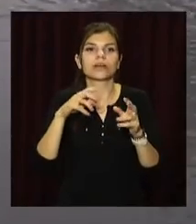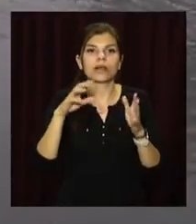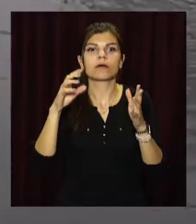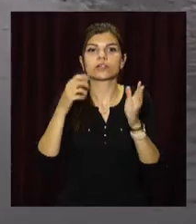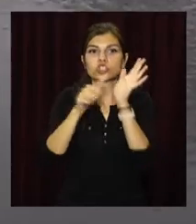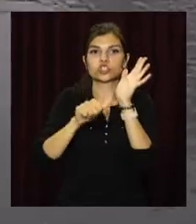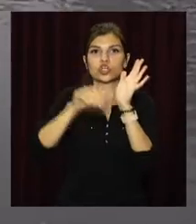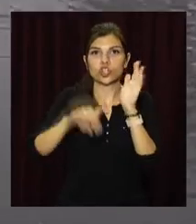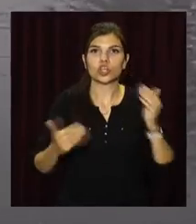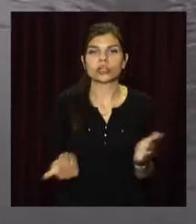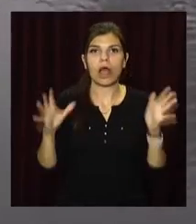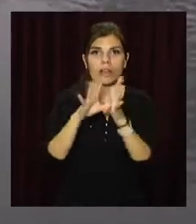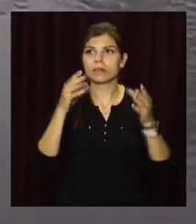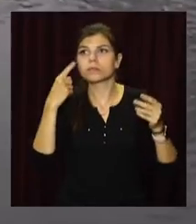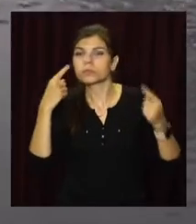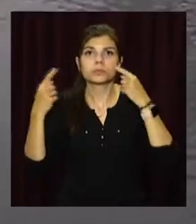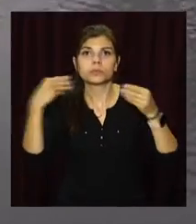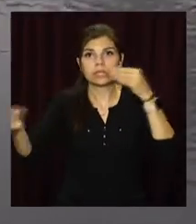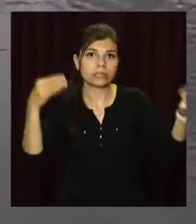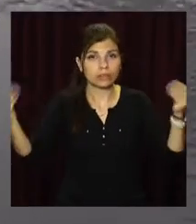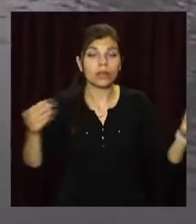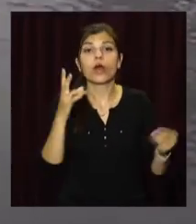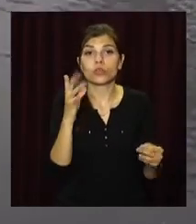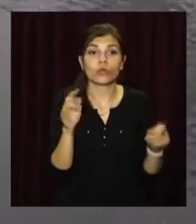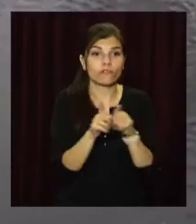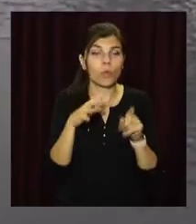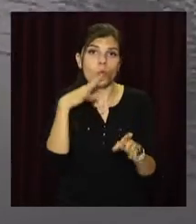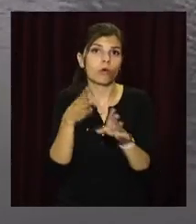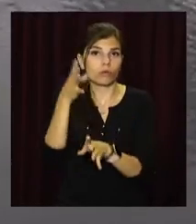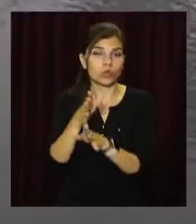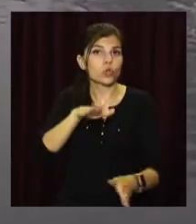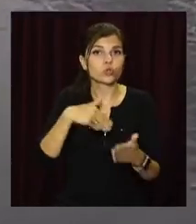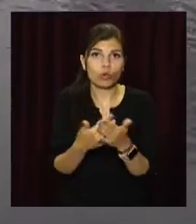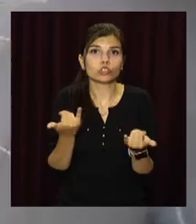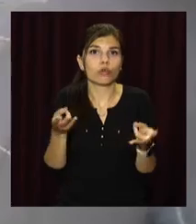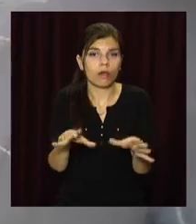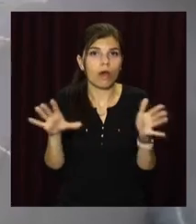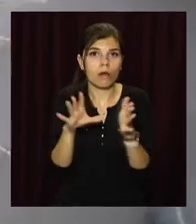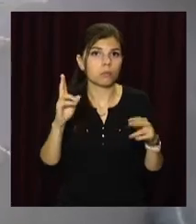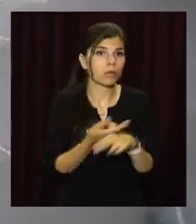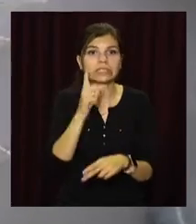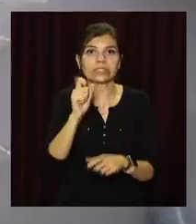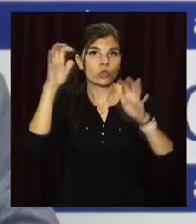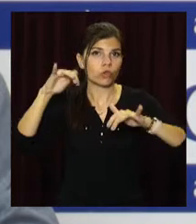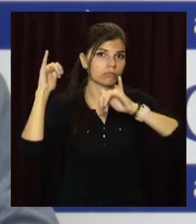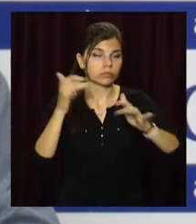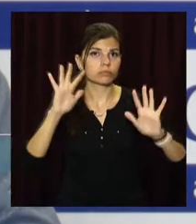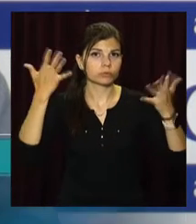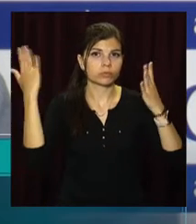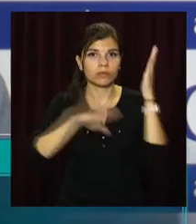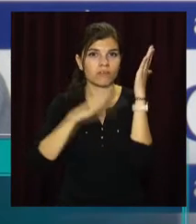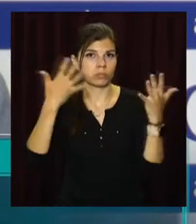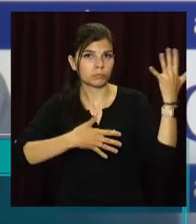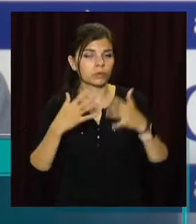електропостачання 60 тисячам жителів області. Втім, чимало будинків і досі залишається без електрики. Сейчас у